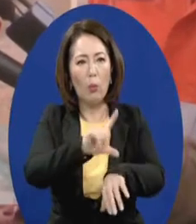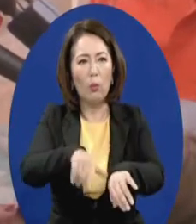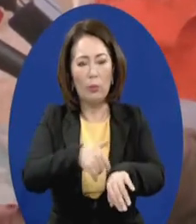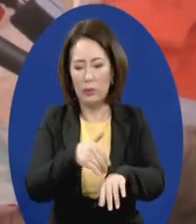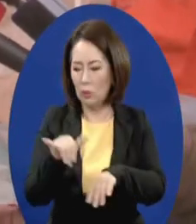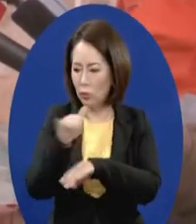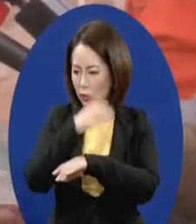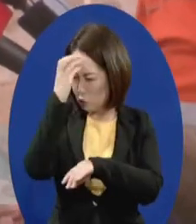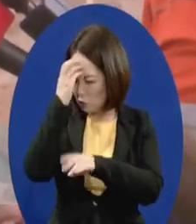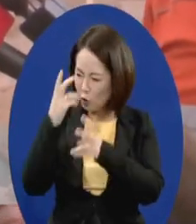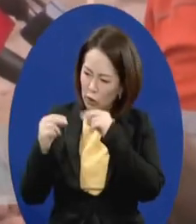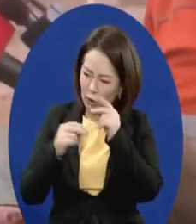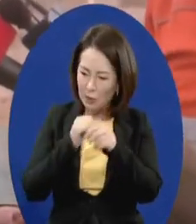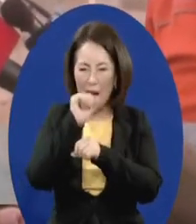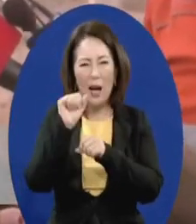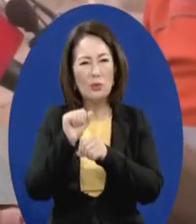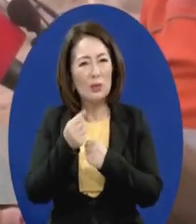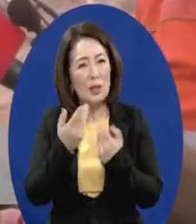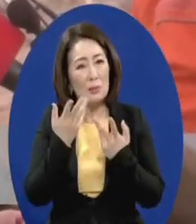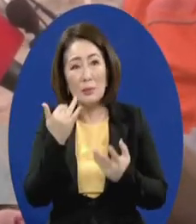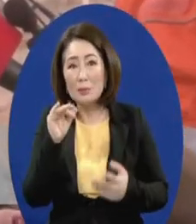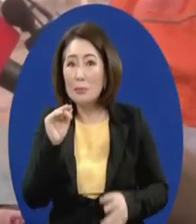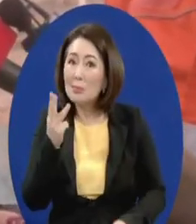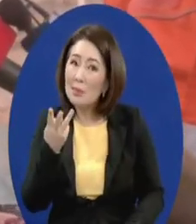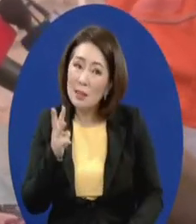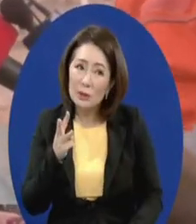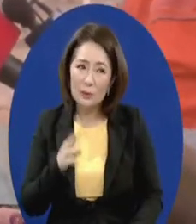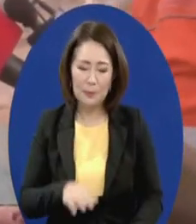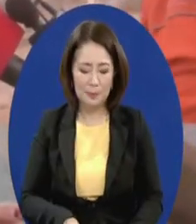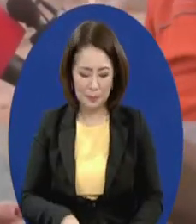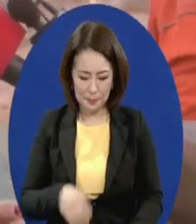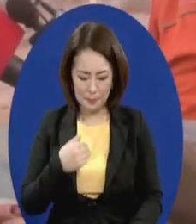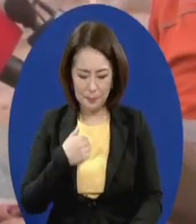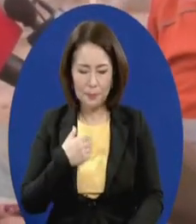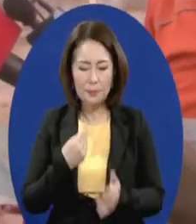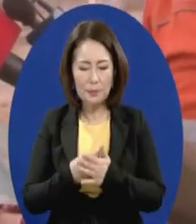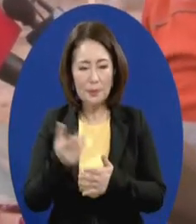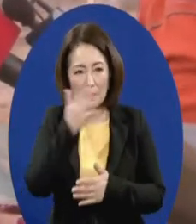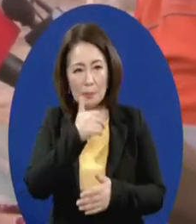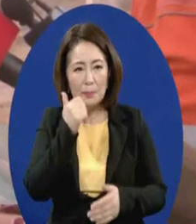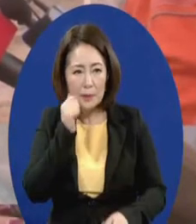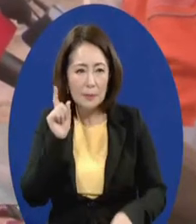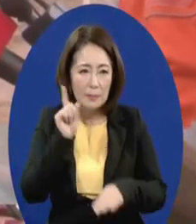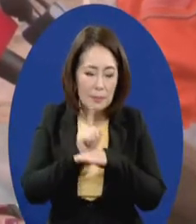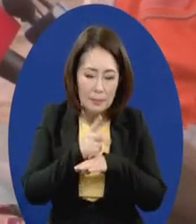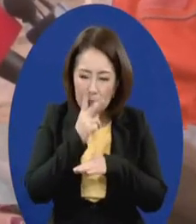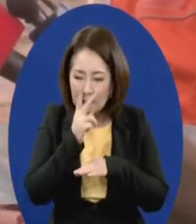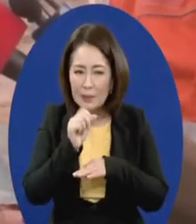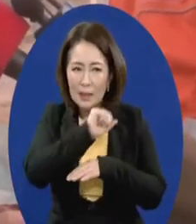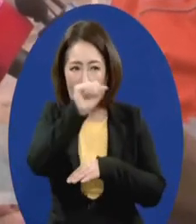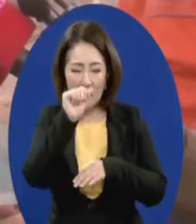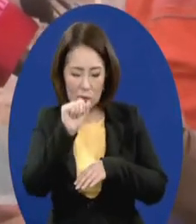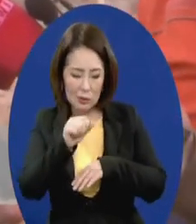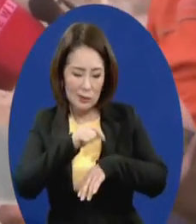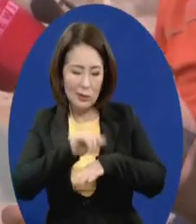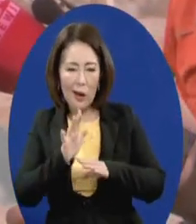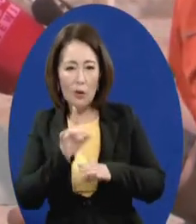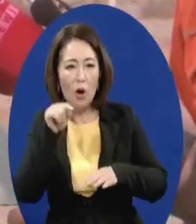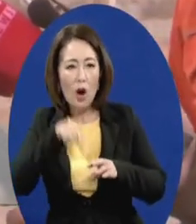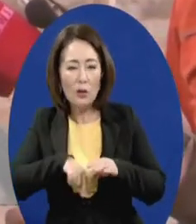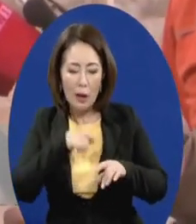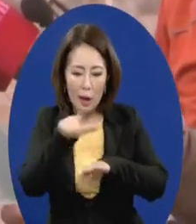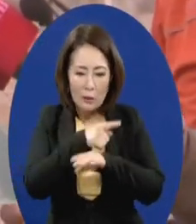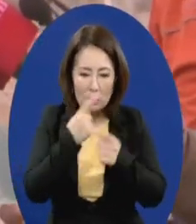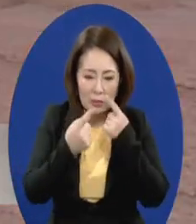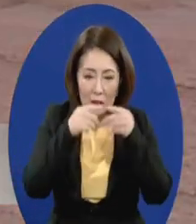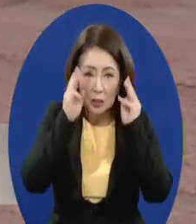төрчсөн янз бүрийн асуудлууд гарч ирэхийг бас үгүйс гарахгүй. Тийм учраас одоо бас бичлж хүрчирж энэ асуудлыг одоо цаг алдахгүй газар дээр нь